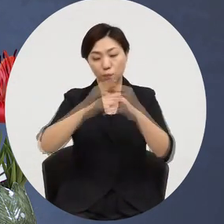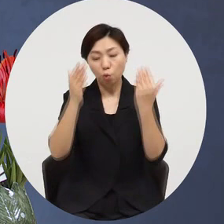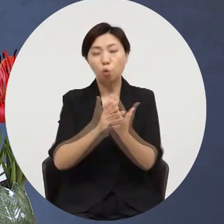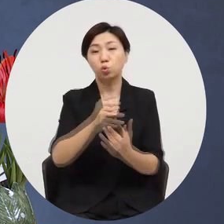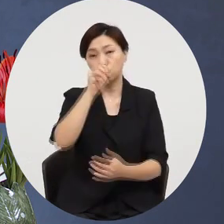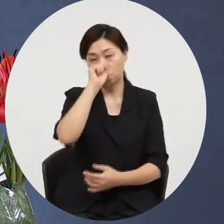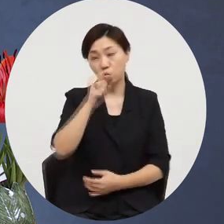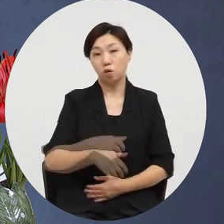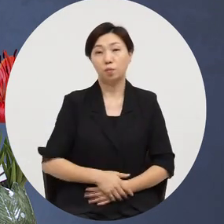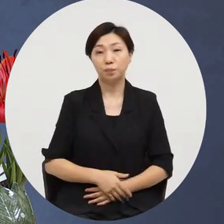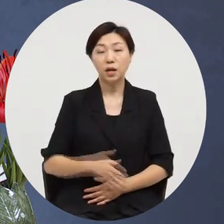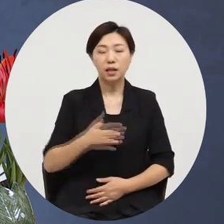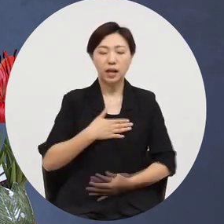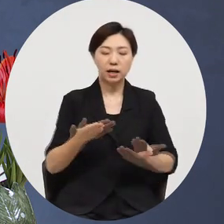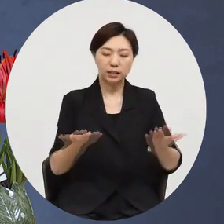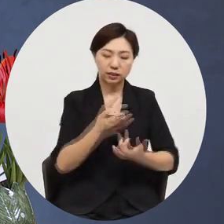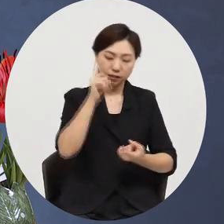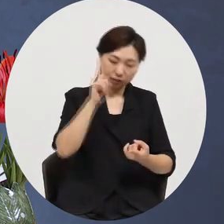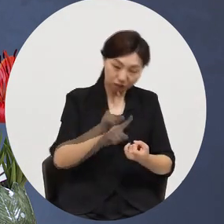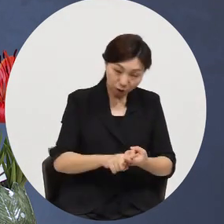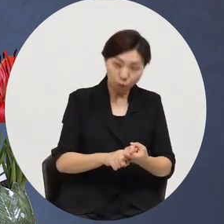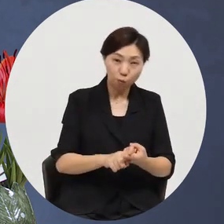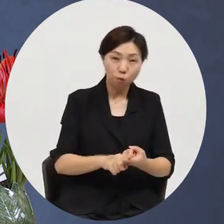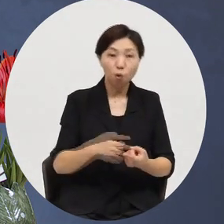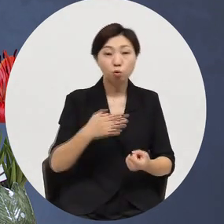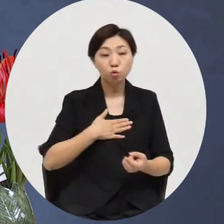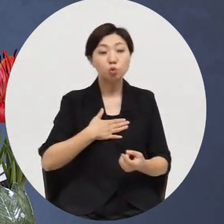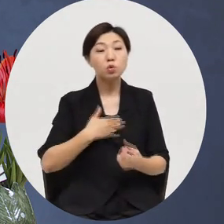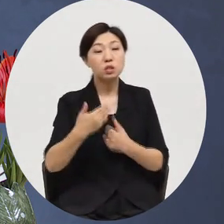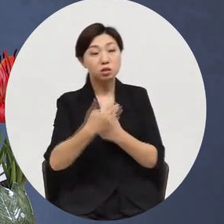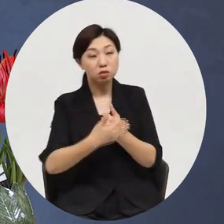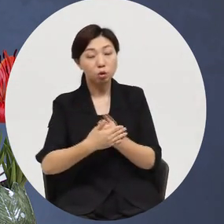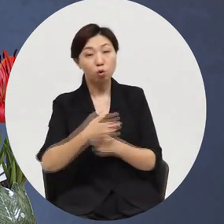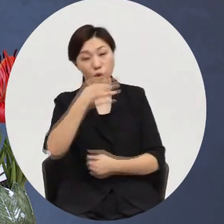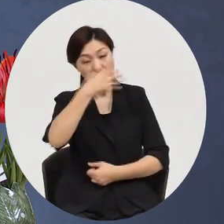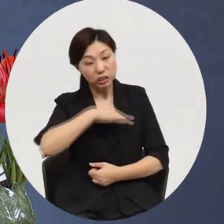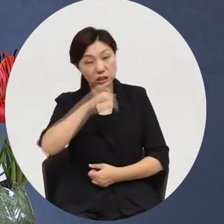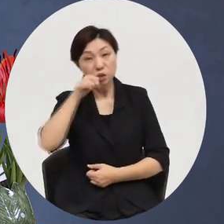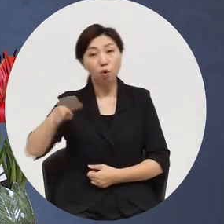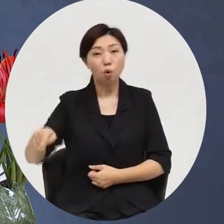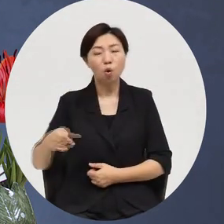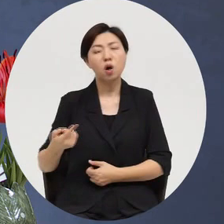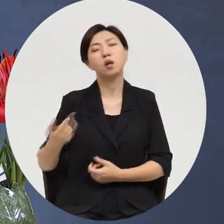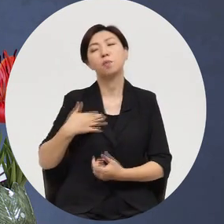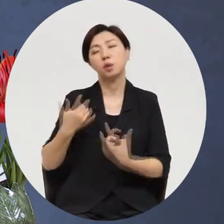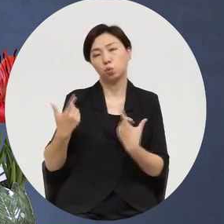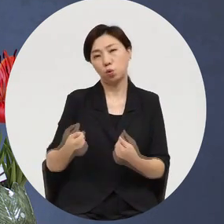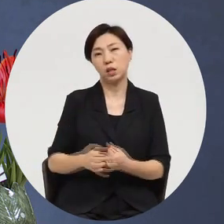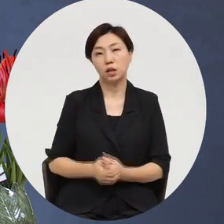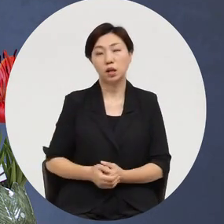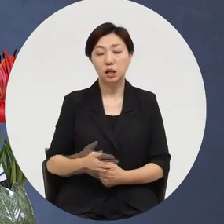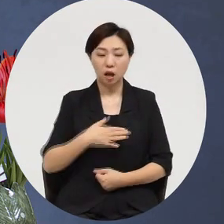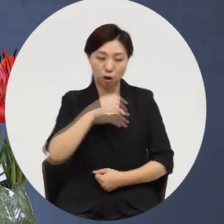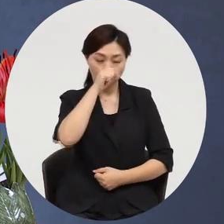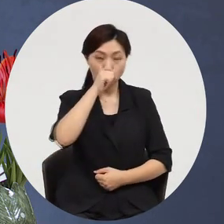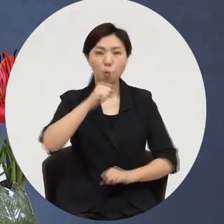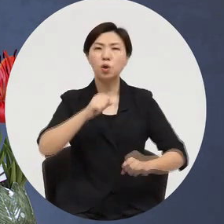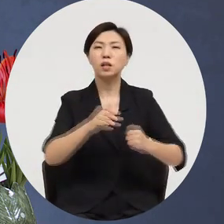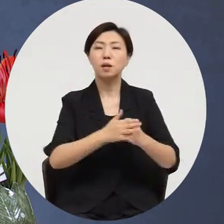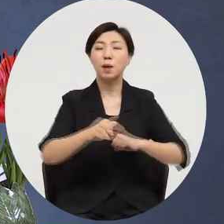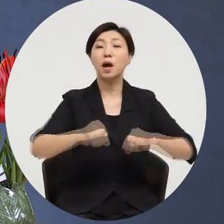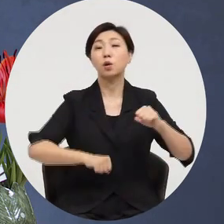그래서 자기 할 만큼 하고 뭐 독특히 동료가 돋보면 돋보고 내가 좋아서 하는 거니까 그걸 배합할 필요는